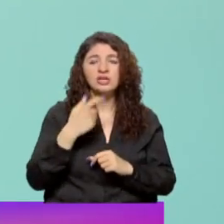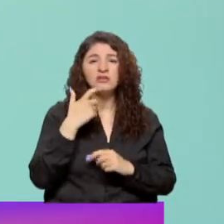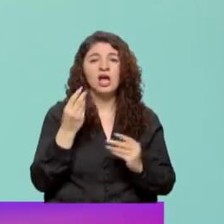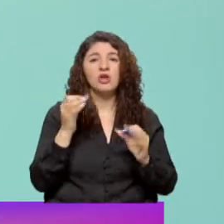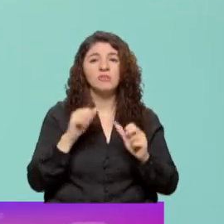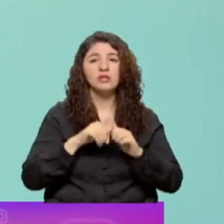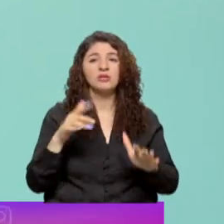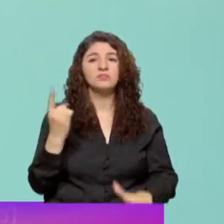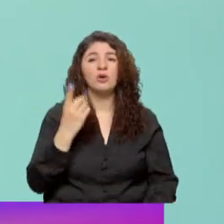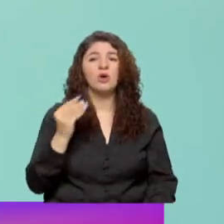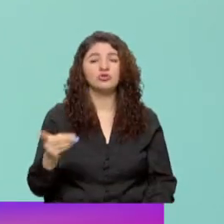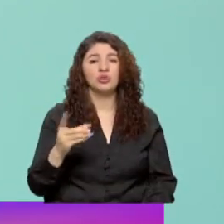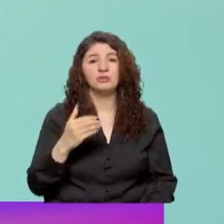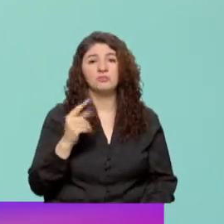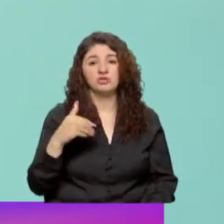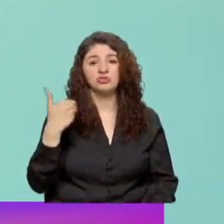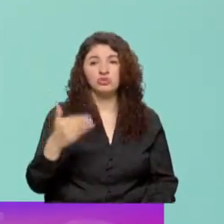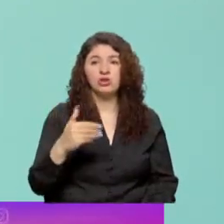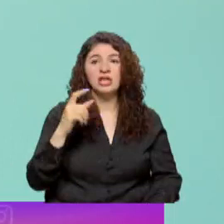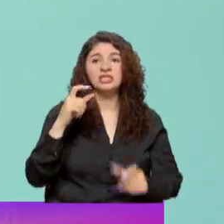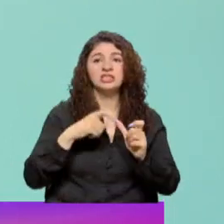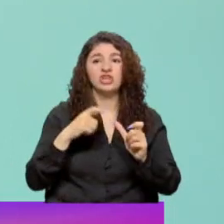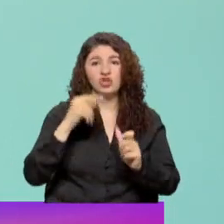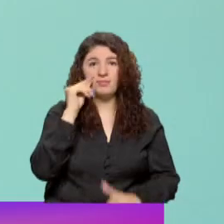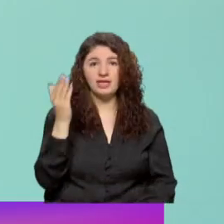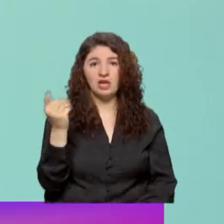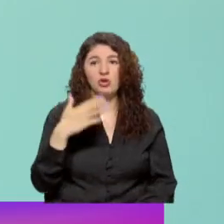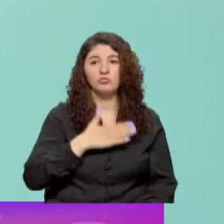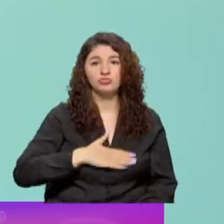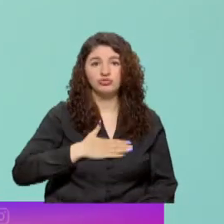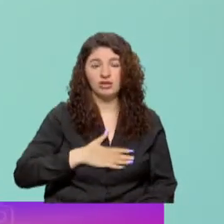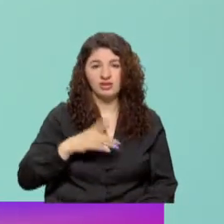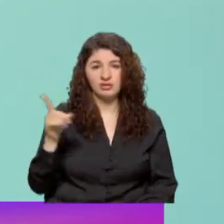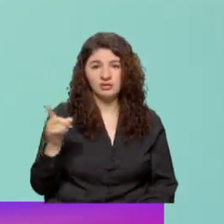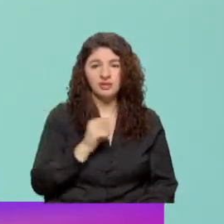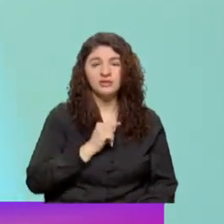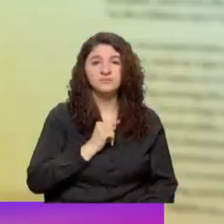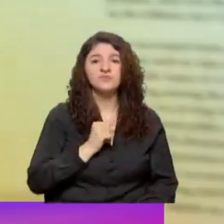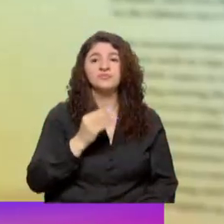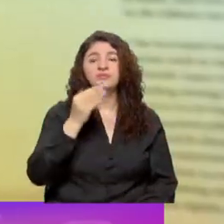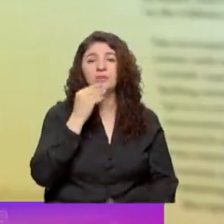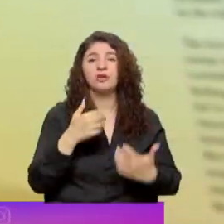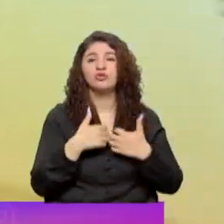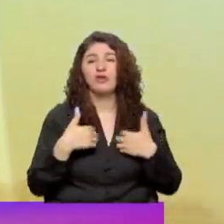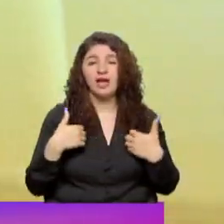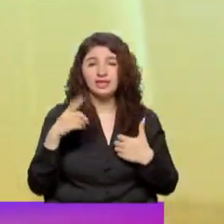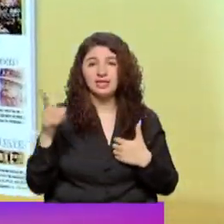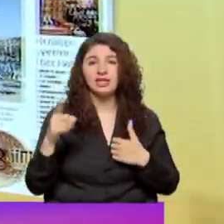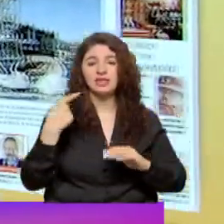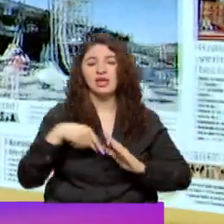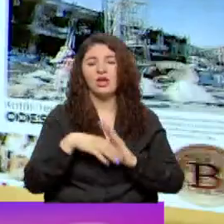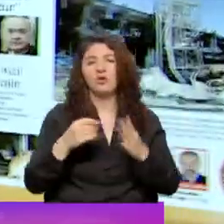yılın en önemli yayınlanan birisi olacak Biraz sonra Sencer Bey geliyor Bursa'dan ve gıda güvenliğini